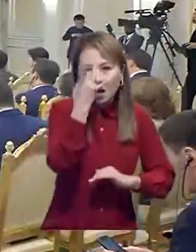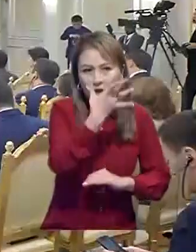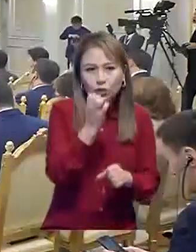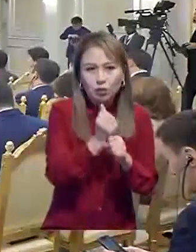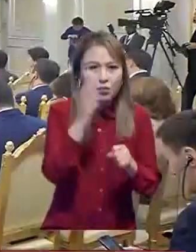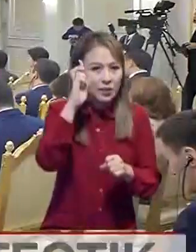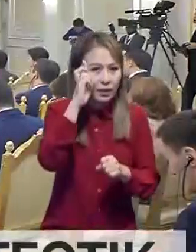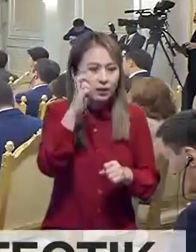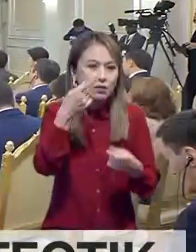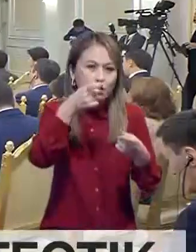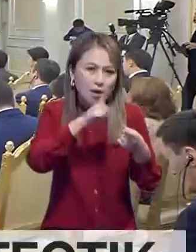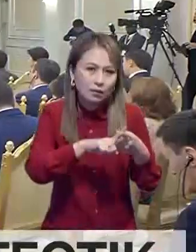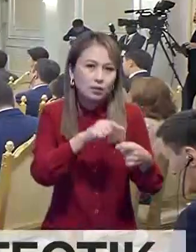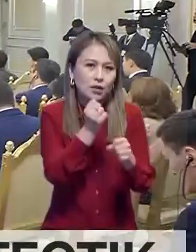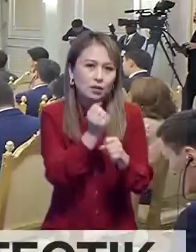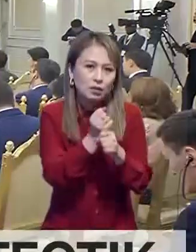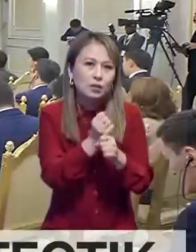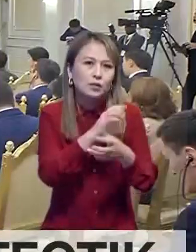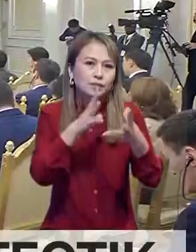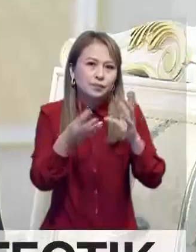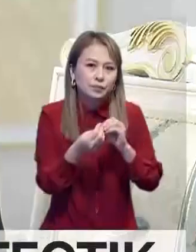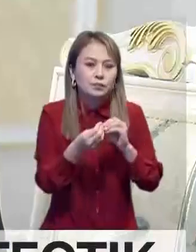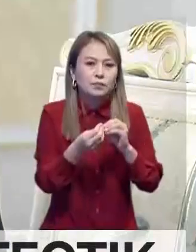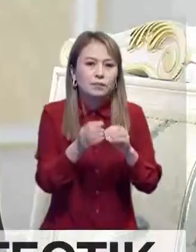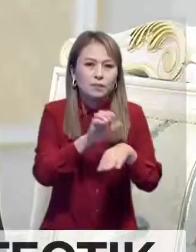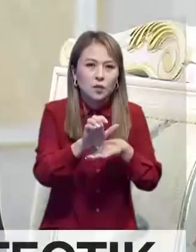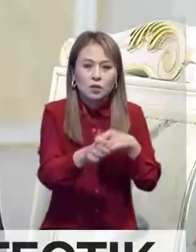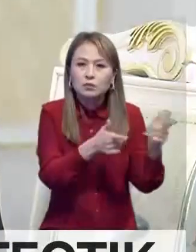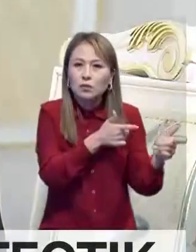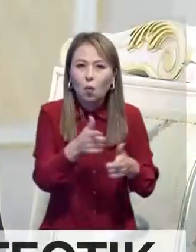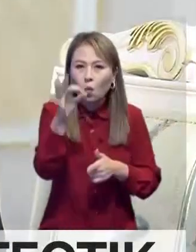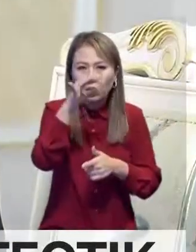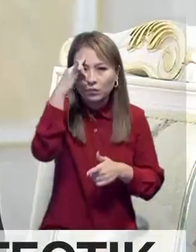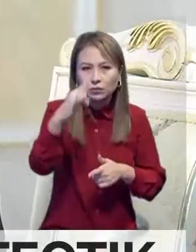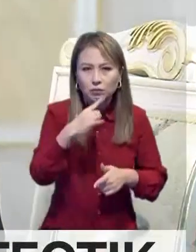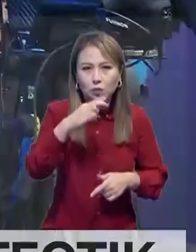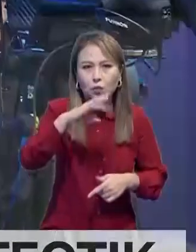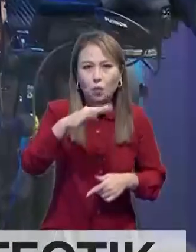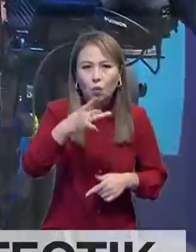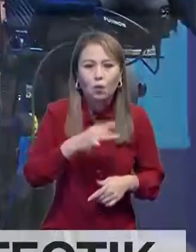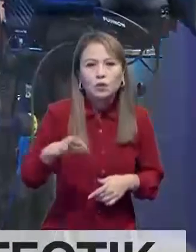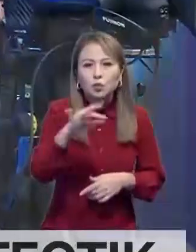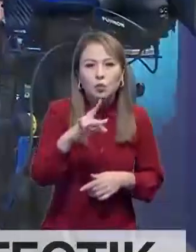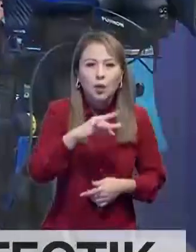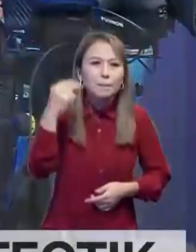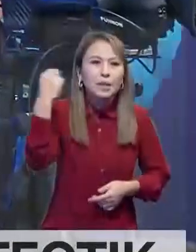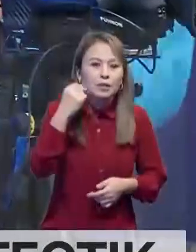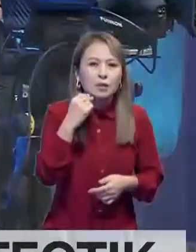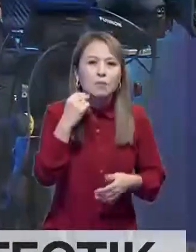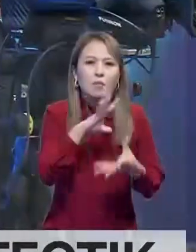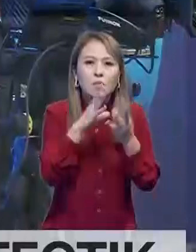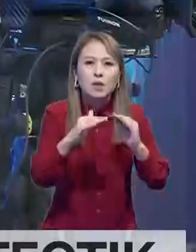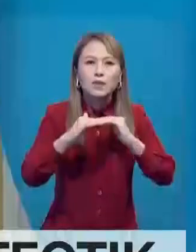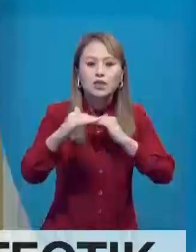ел Африка құрлығындағы мемлекетке дәнді дақылды экспорттауға дайын. Бұл жөнінде Қазақстан және Того Республикасы президенттерінің